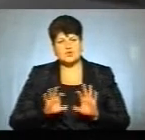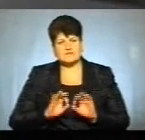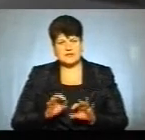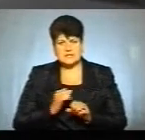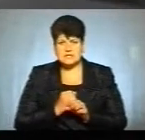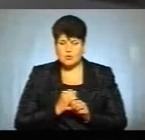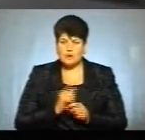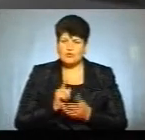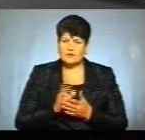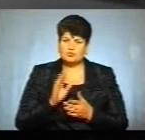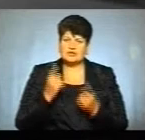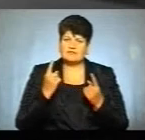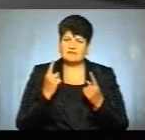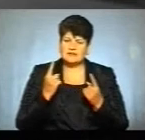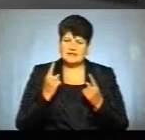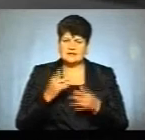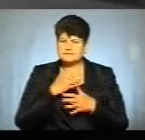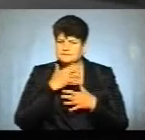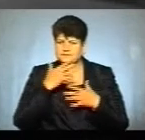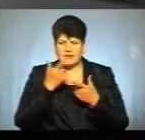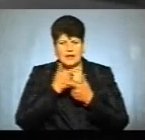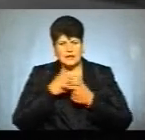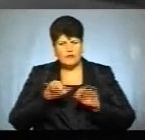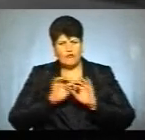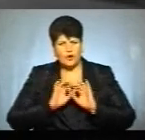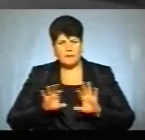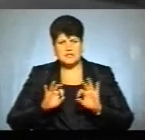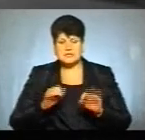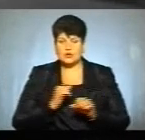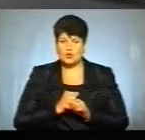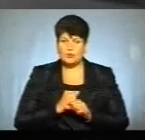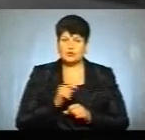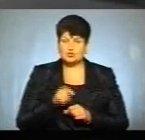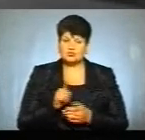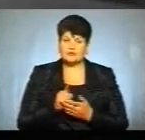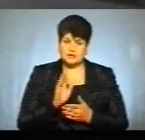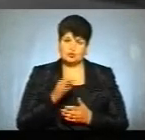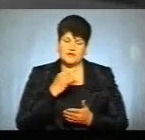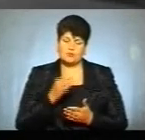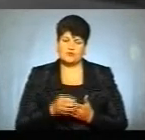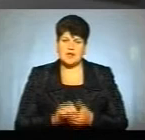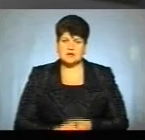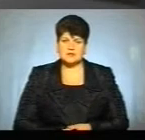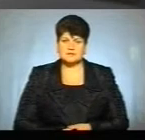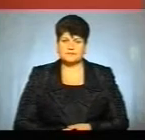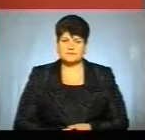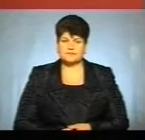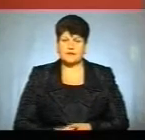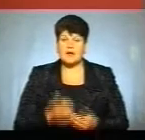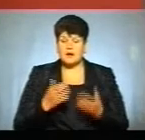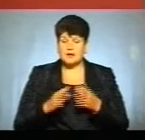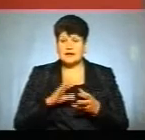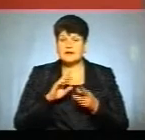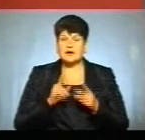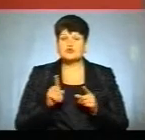тут повинен бути великий пласт інформаційної роботи, і тут повинна бути і відповідальність. Але все ж таки, як